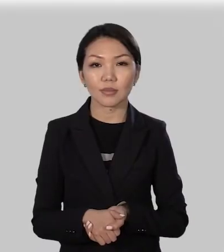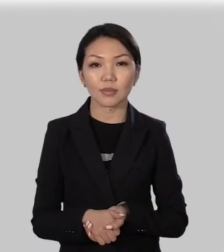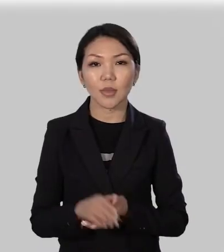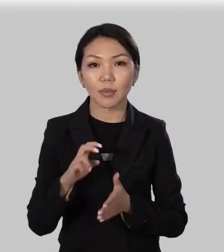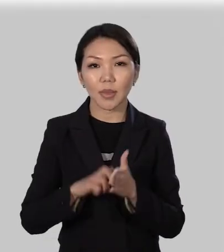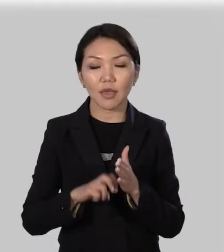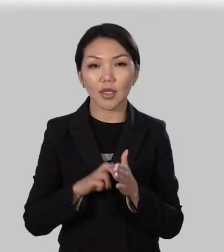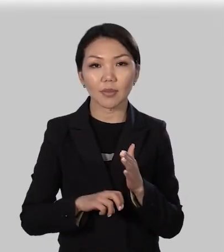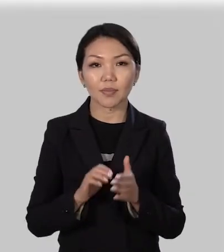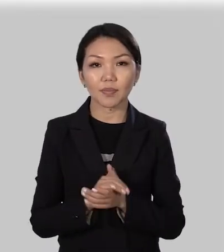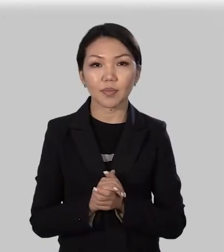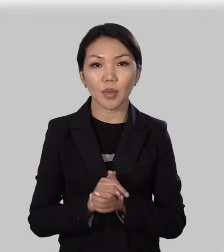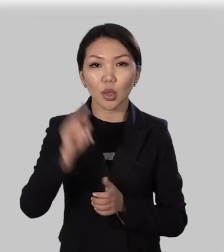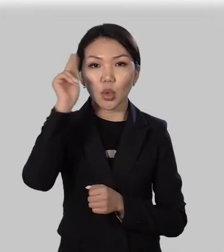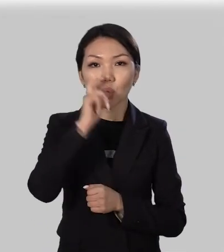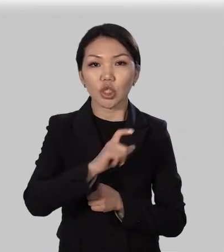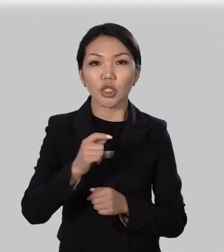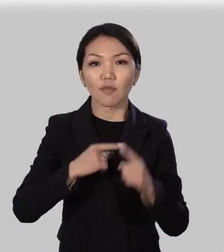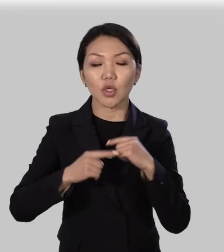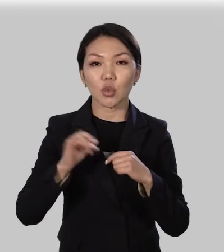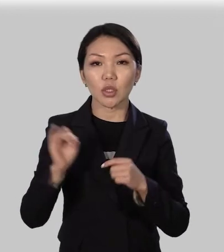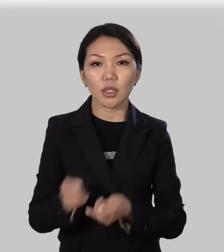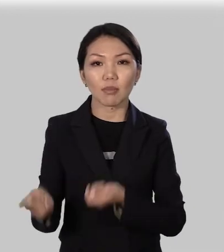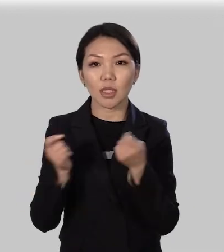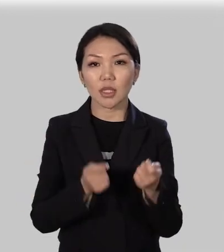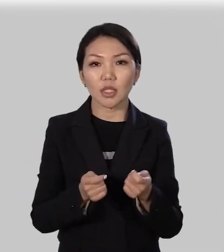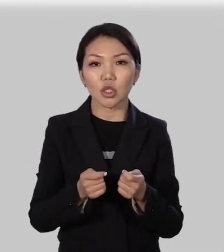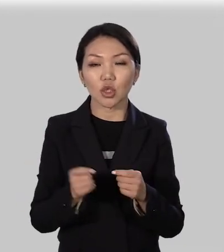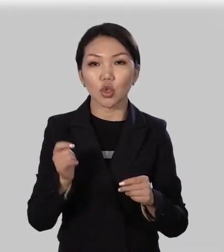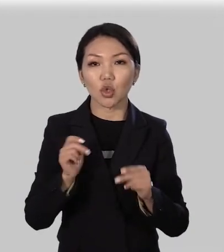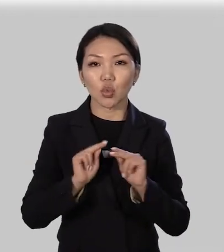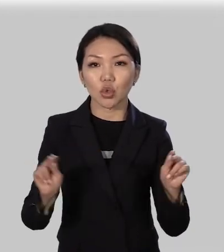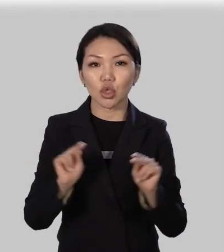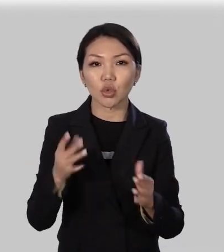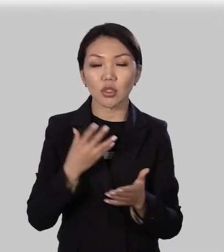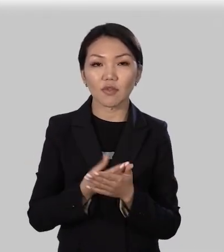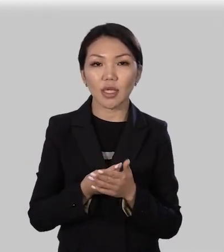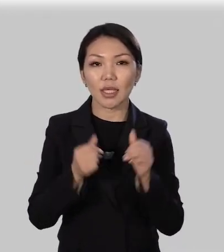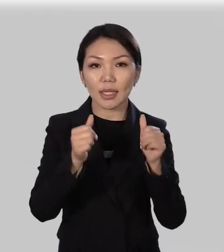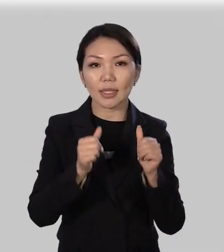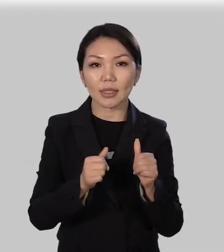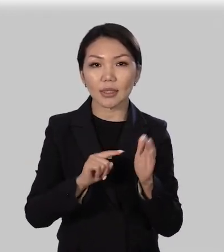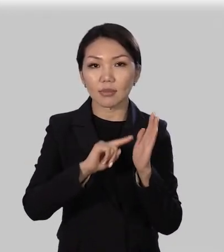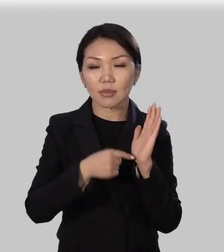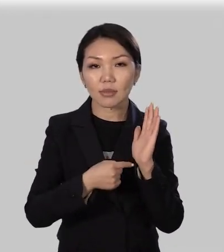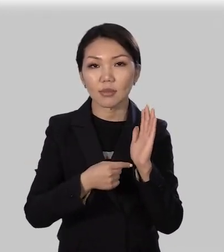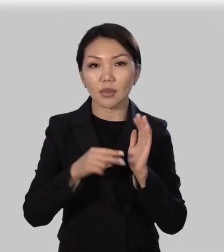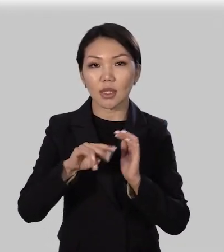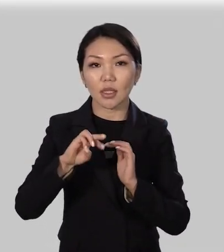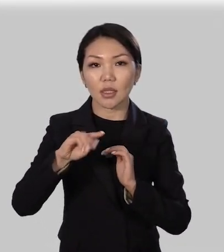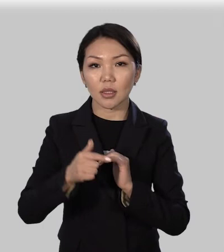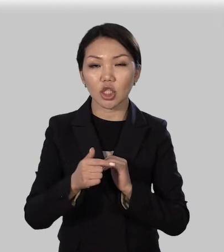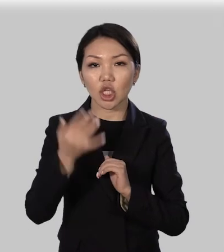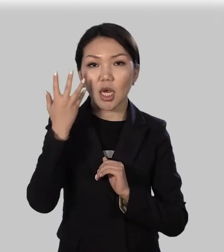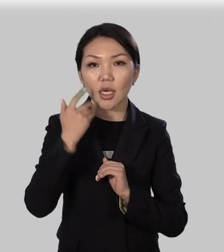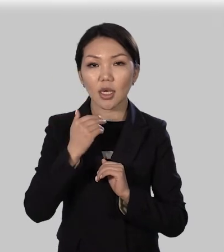Справились? Проверим. Ученики вернулись и принесли учителю свои картины, лишь когда прошел год.